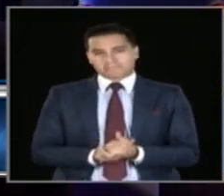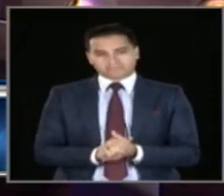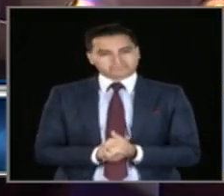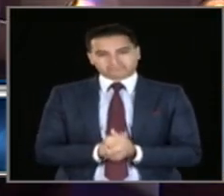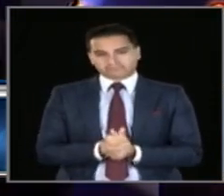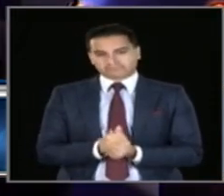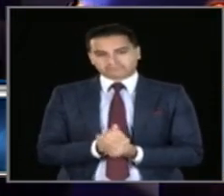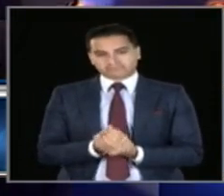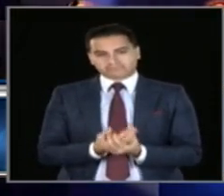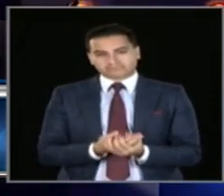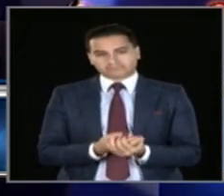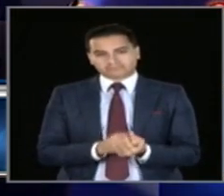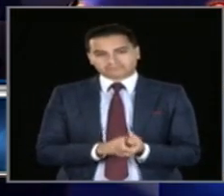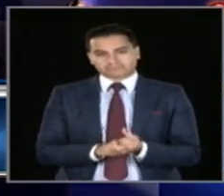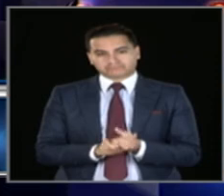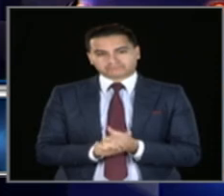4 × 8 + 13 × 5.